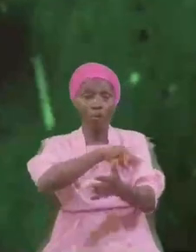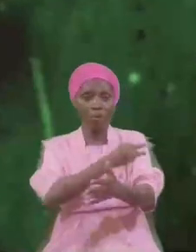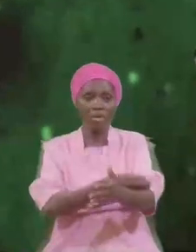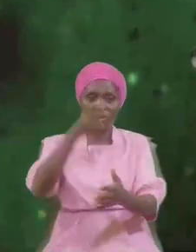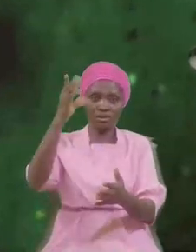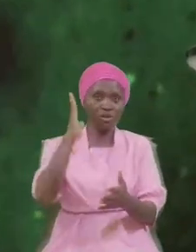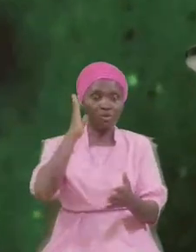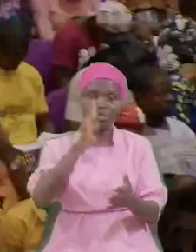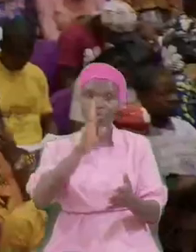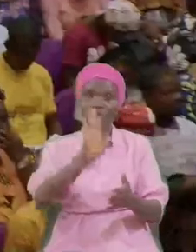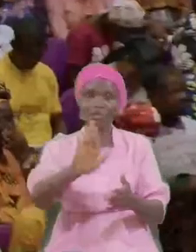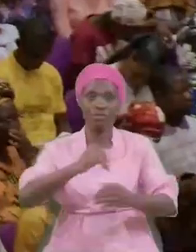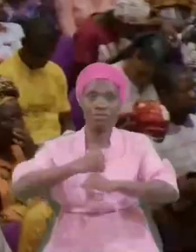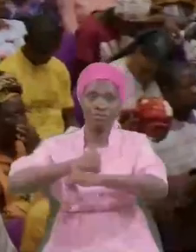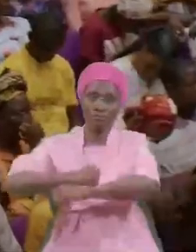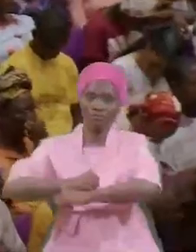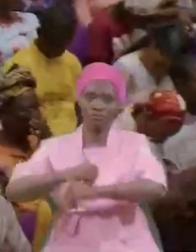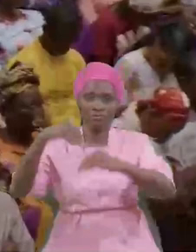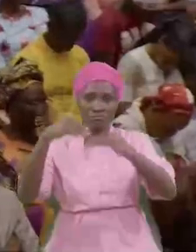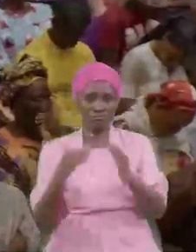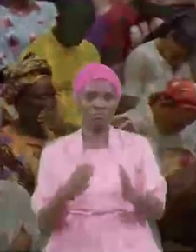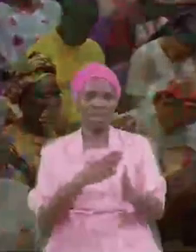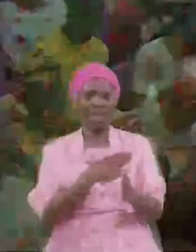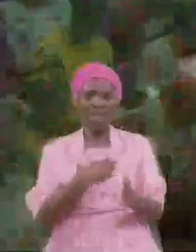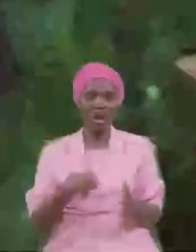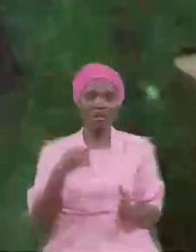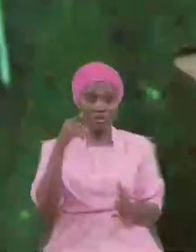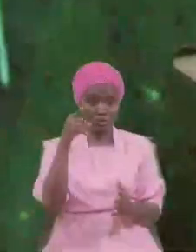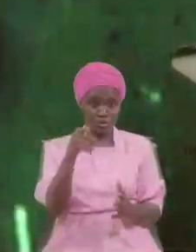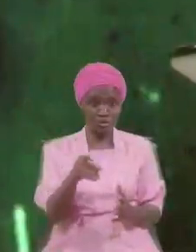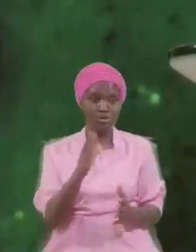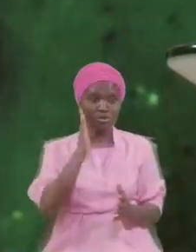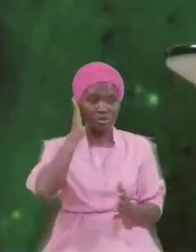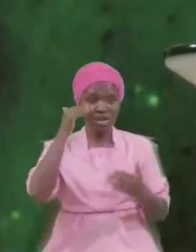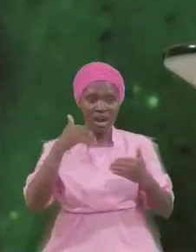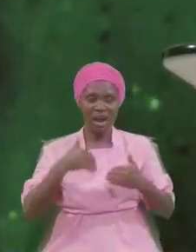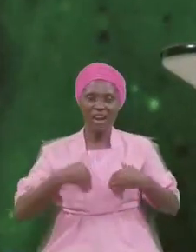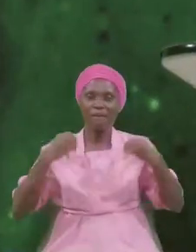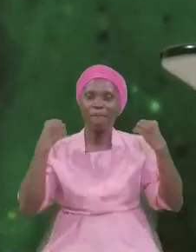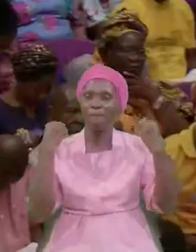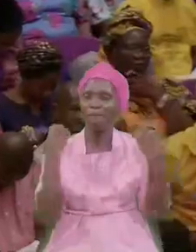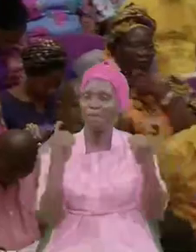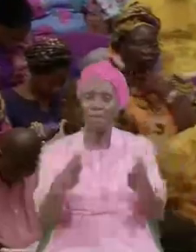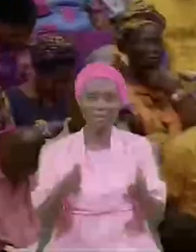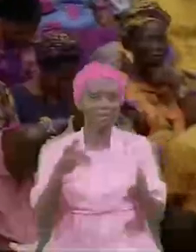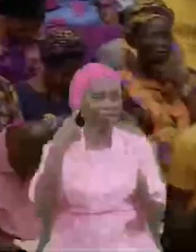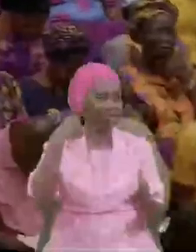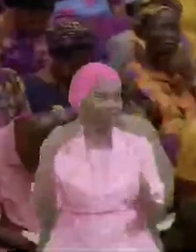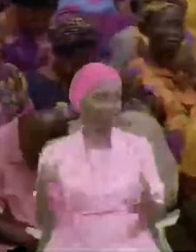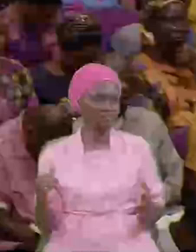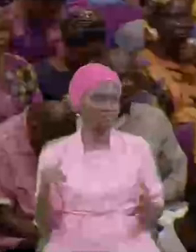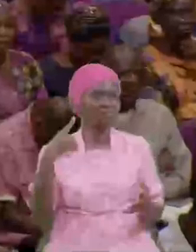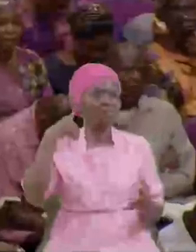Et le Tout-Puissant sera ton or, ton argent, et quoi? Dites-le-moi,